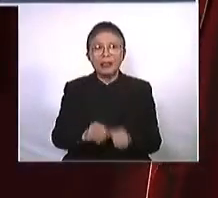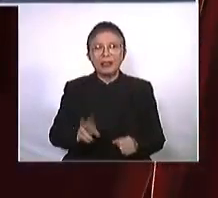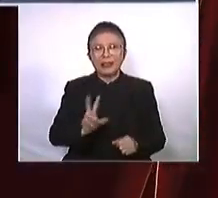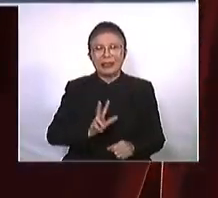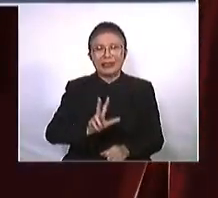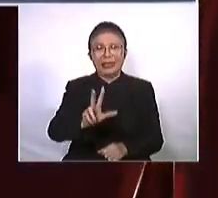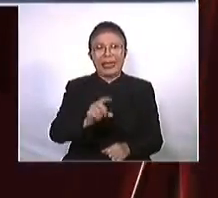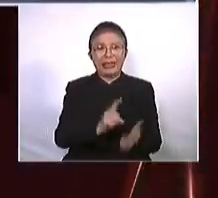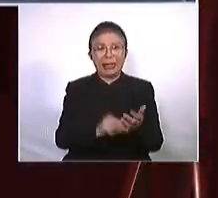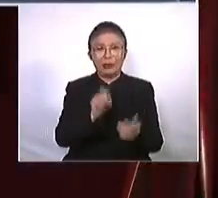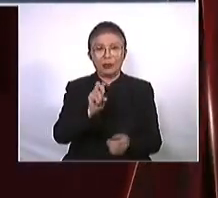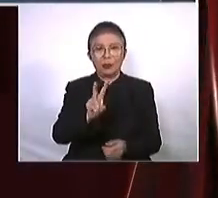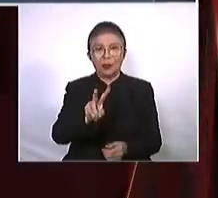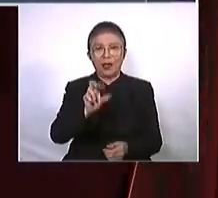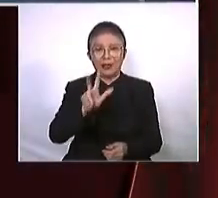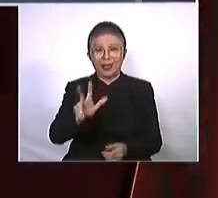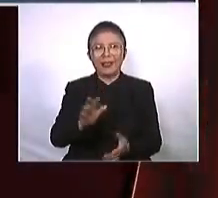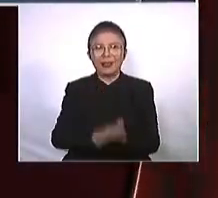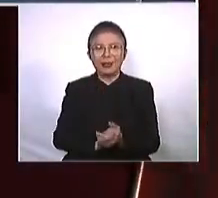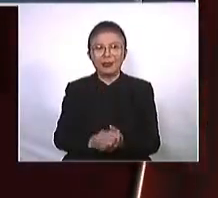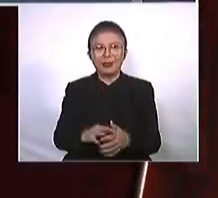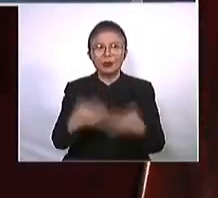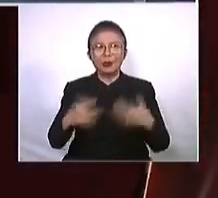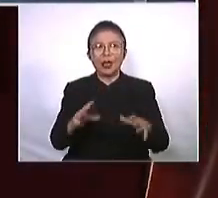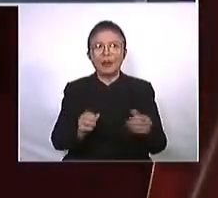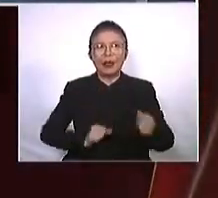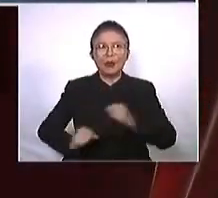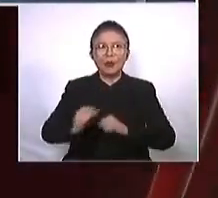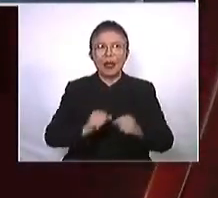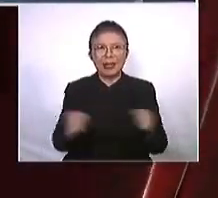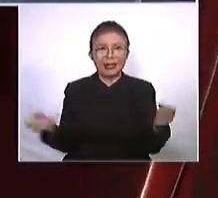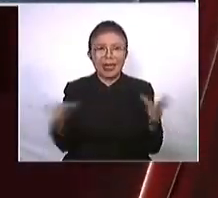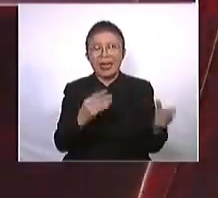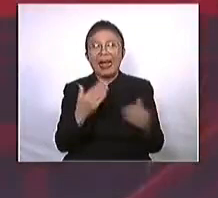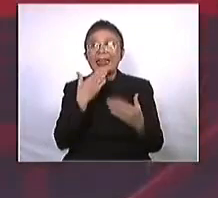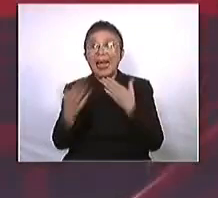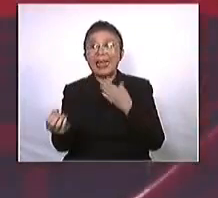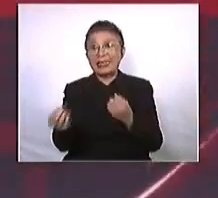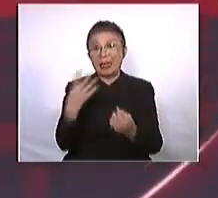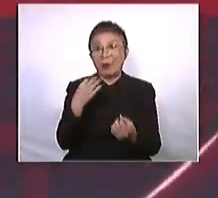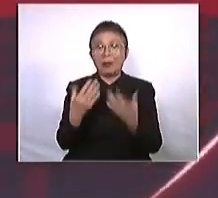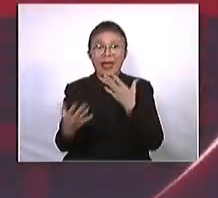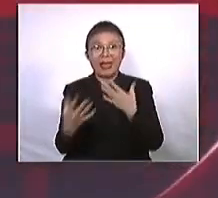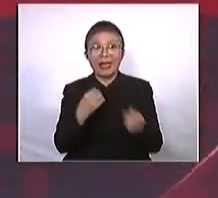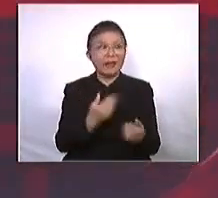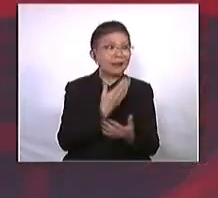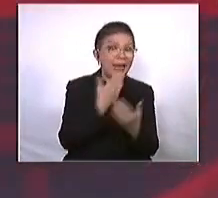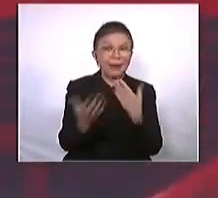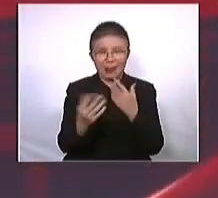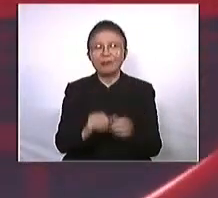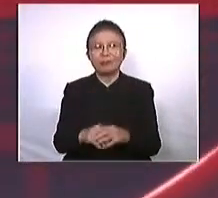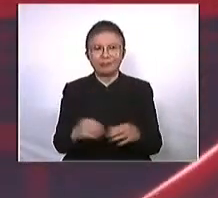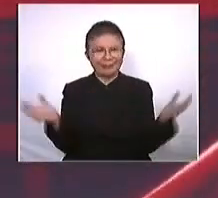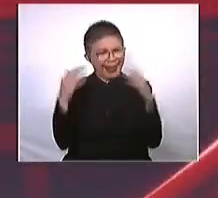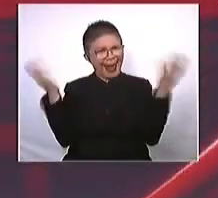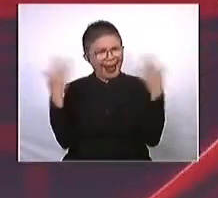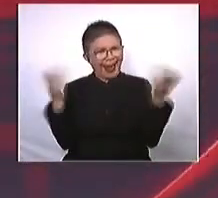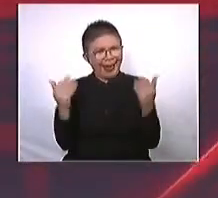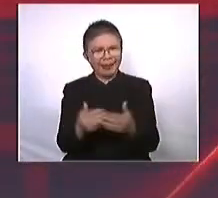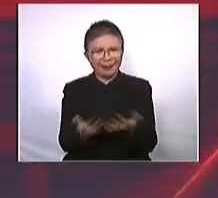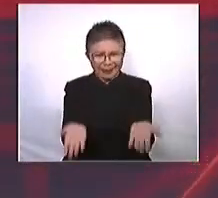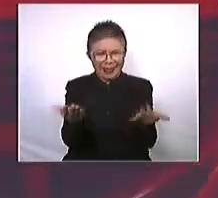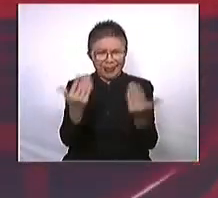cawapres malam hari ini yang telah melakukan sesi tanya jawab dan juga saling menanggapi.